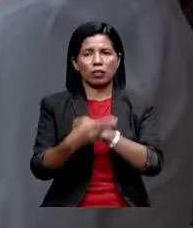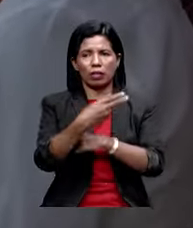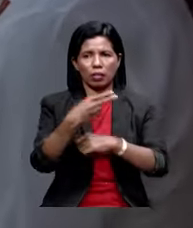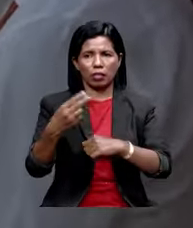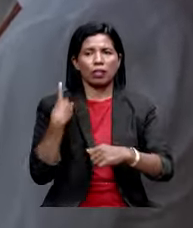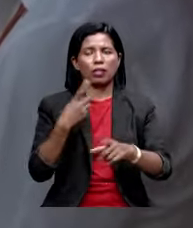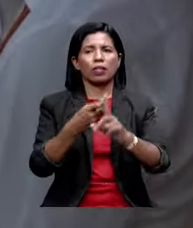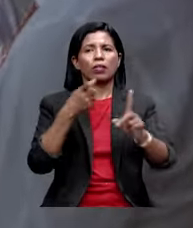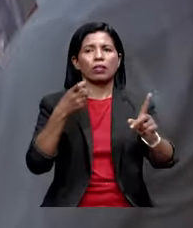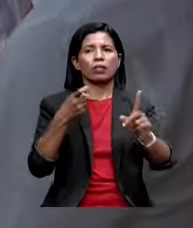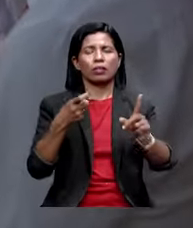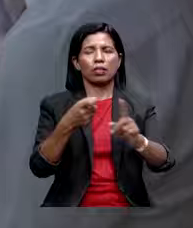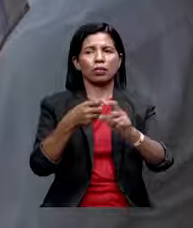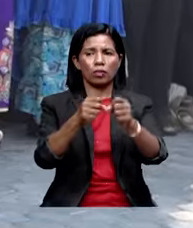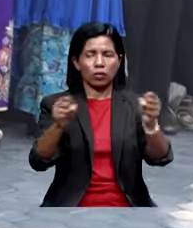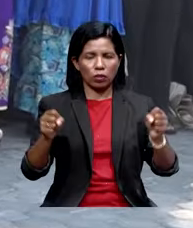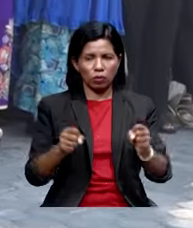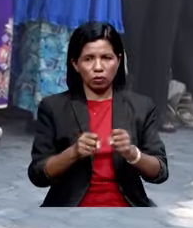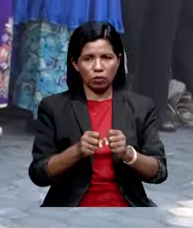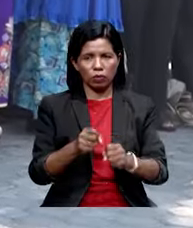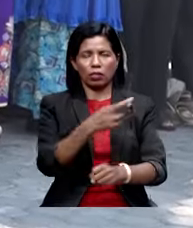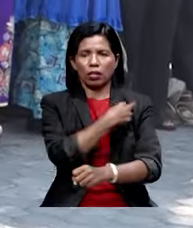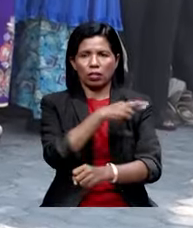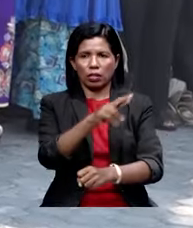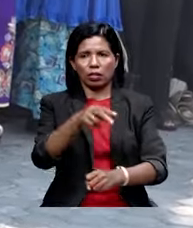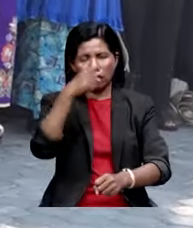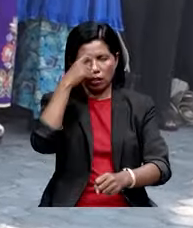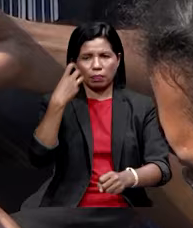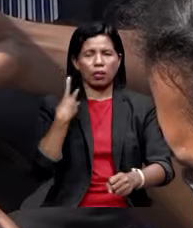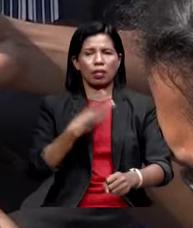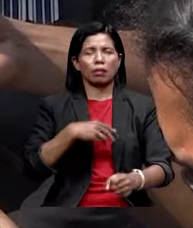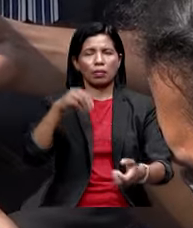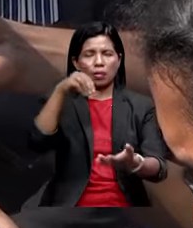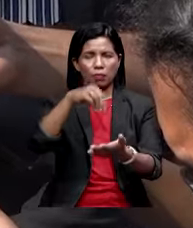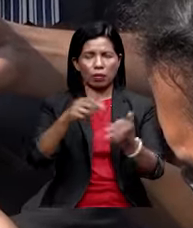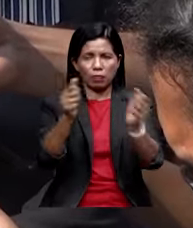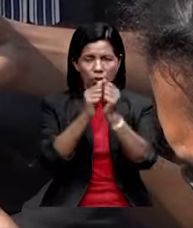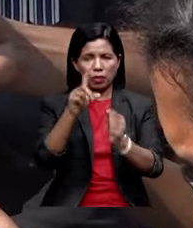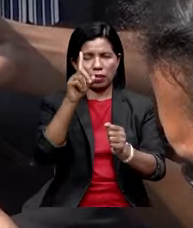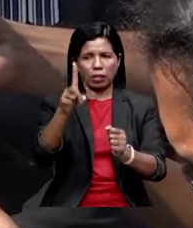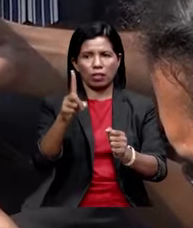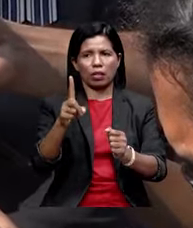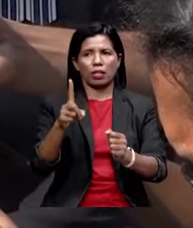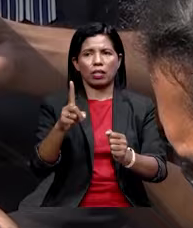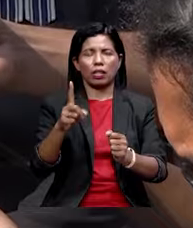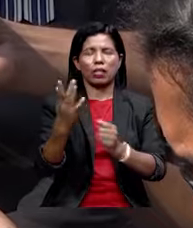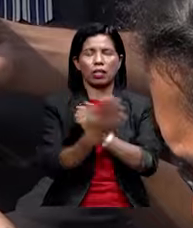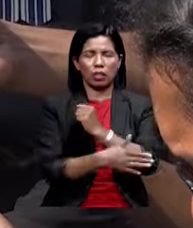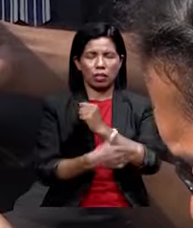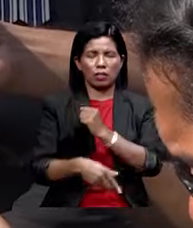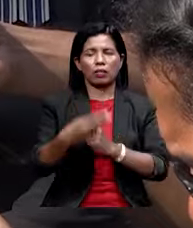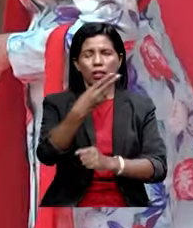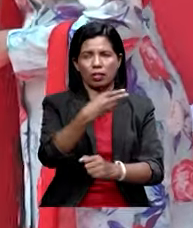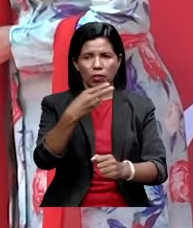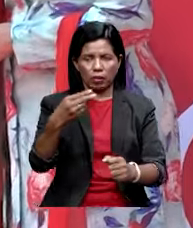berasal dari berbagai suku agama tapi kami kita satu bersama negara republik kesatuan